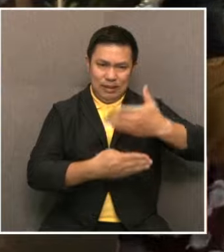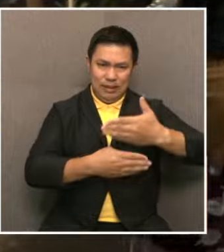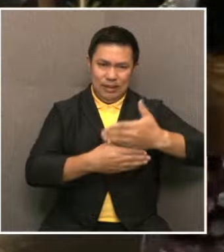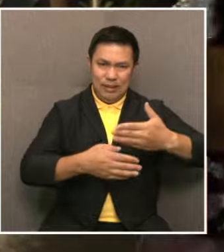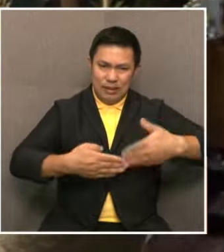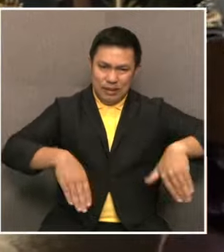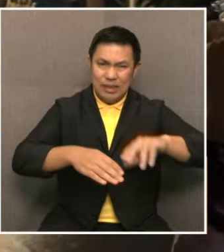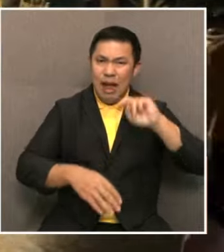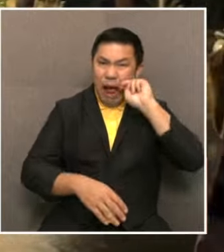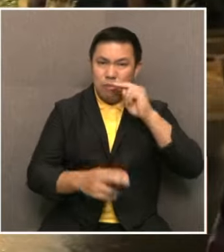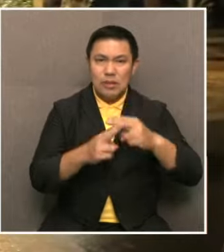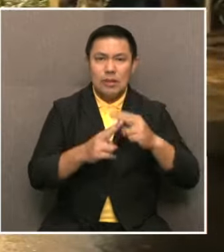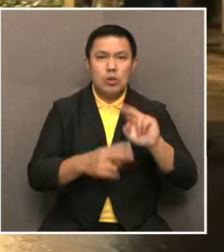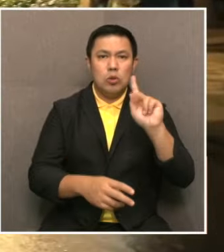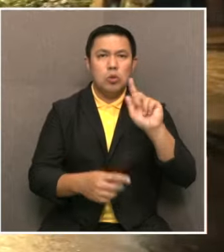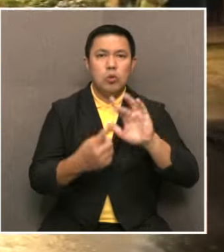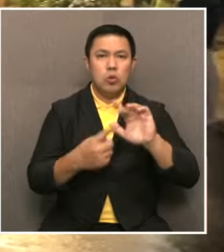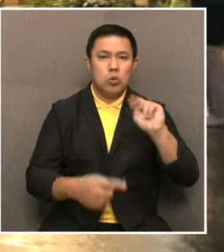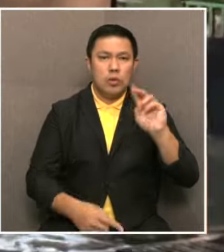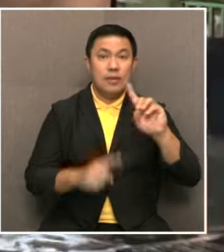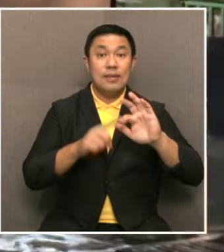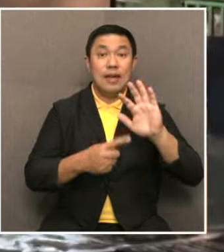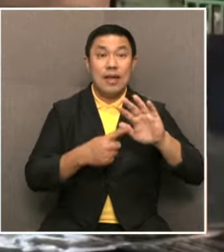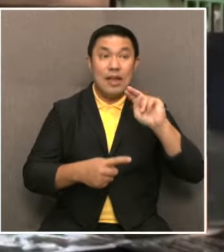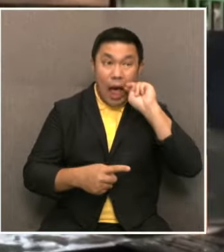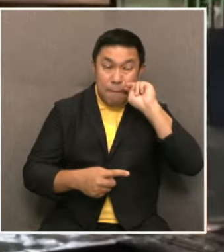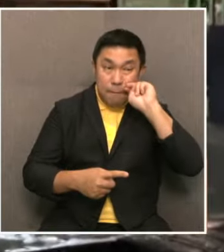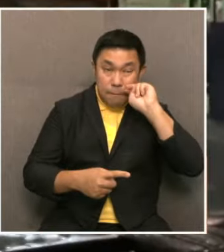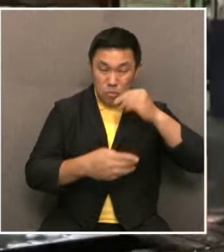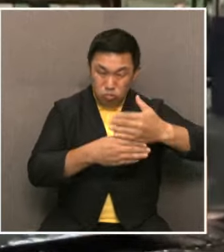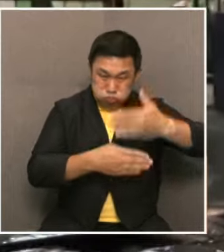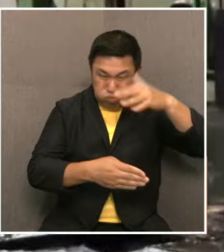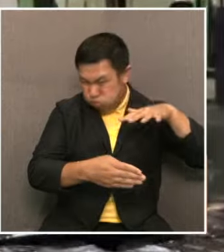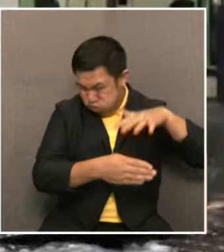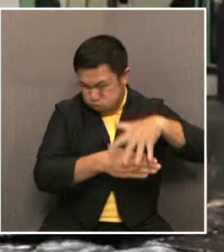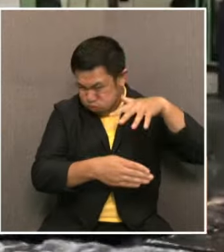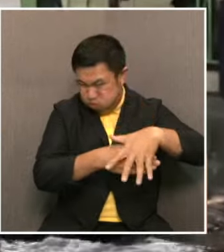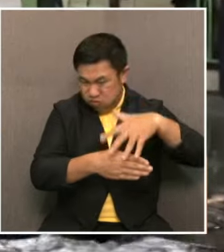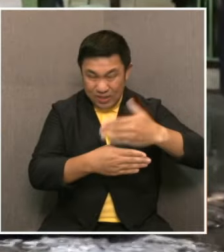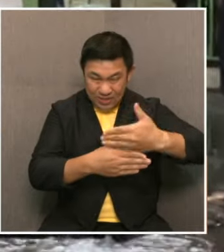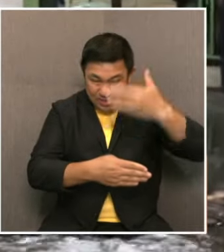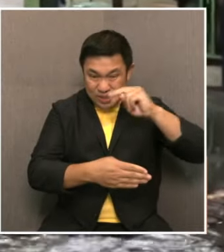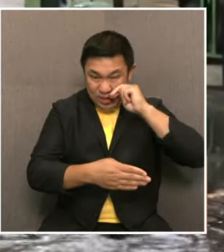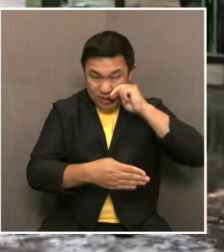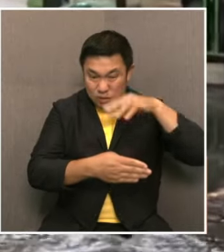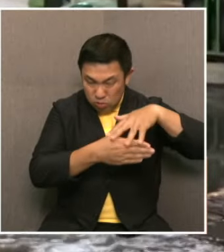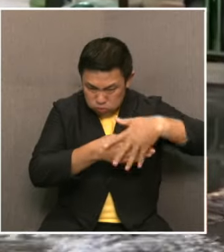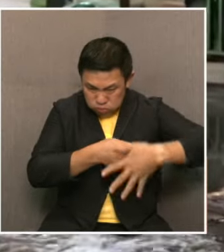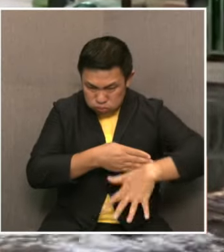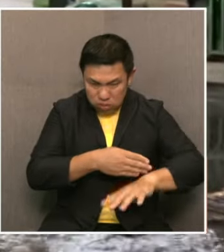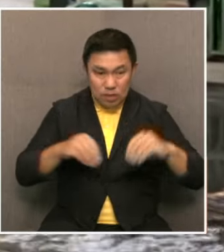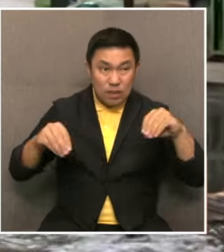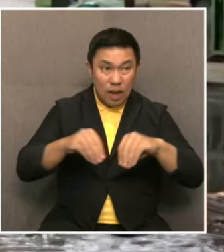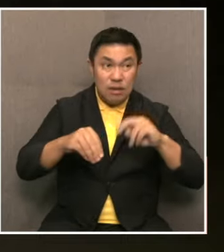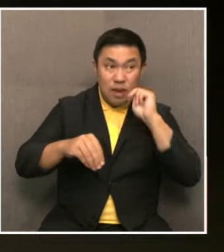ชนที่ปล่อยน้ำจากประตูระบายน้ำโดยตรงสะพานหน้าเขื่อนระดับน้ำท่วมสูงเกือบถึงสะพาน